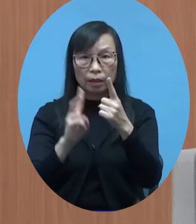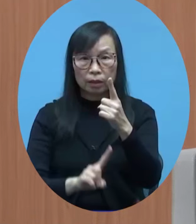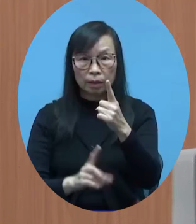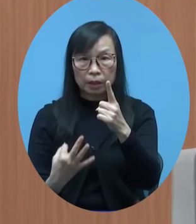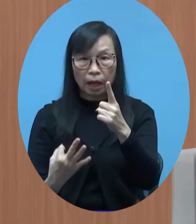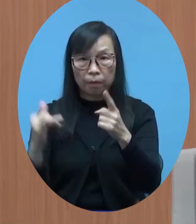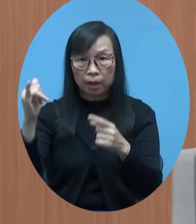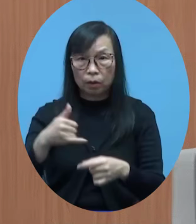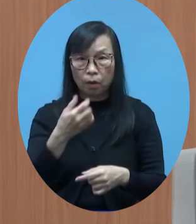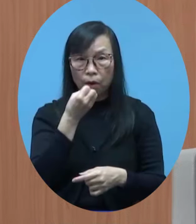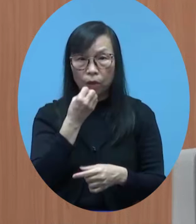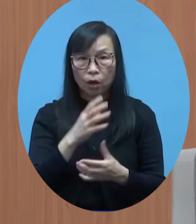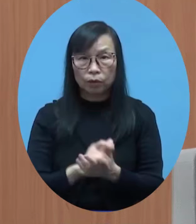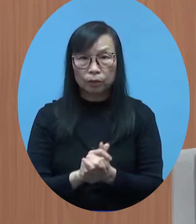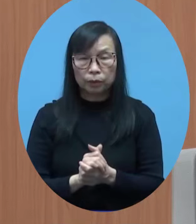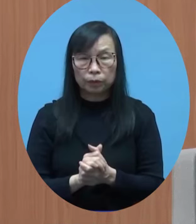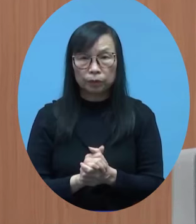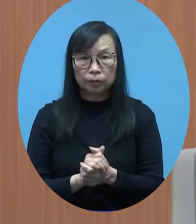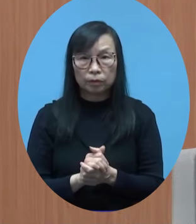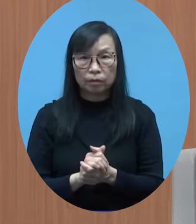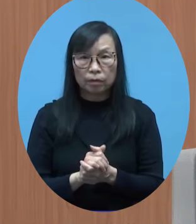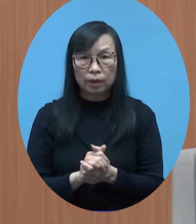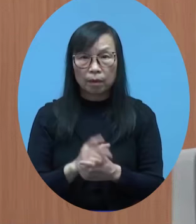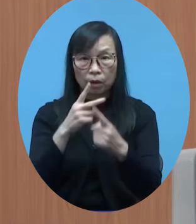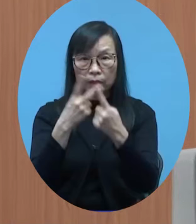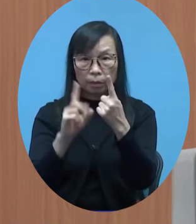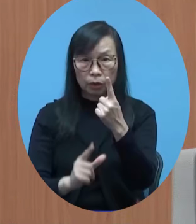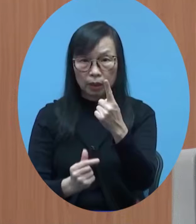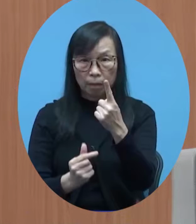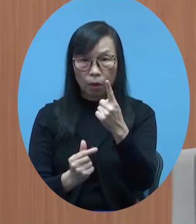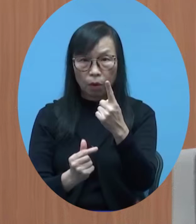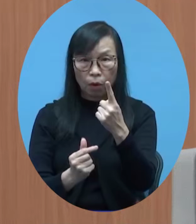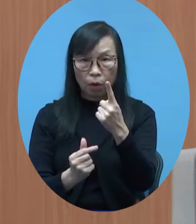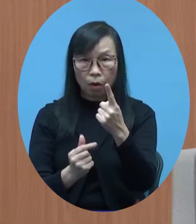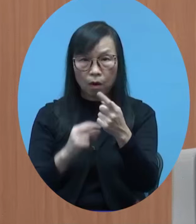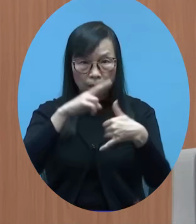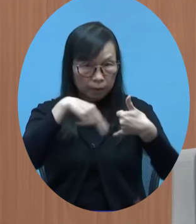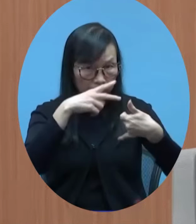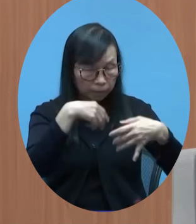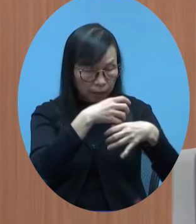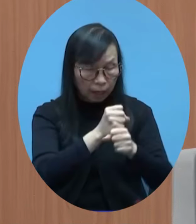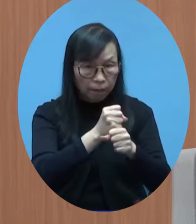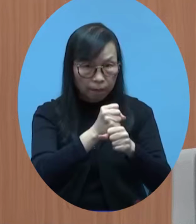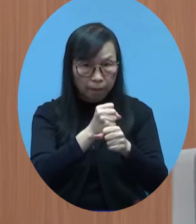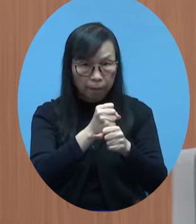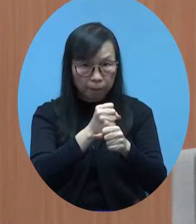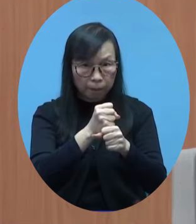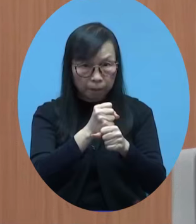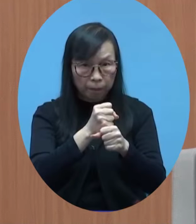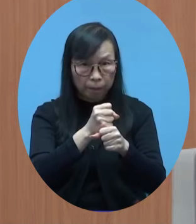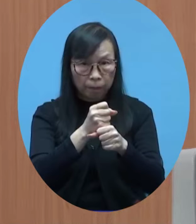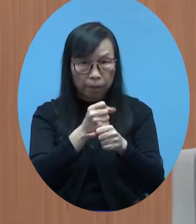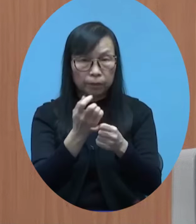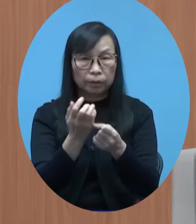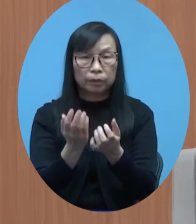11月13日嚟到香港啦，咁喺12月10日咧就係、是、被警察就係截留即